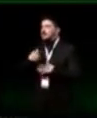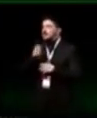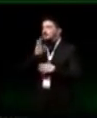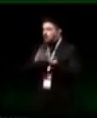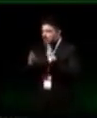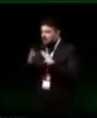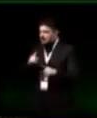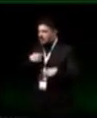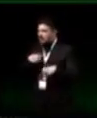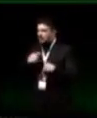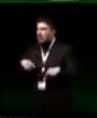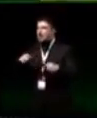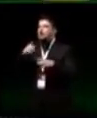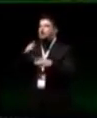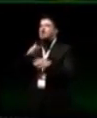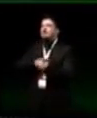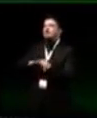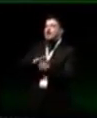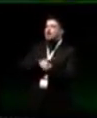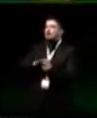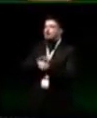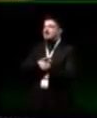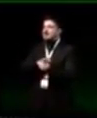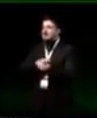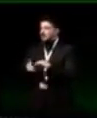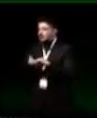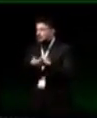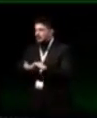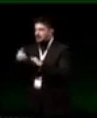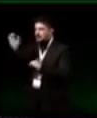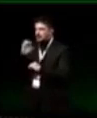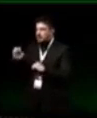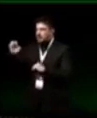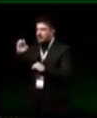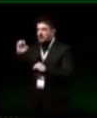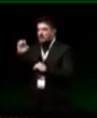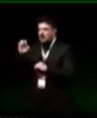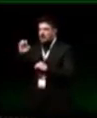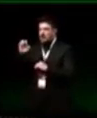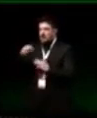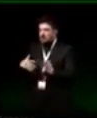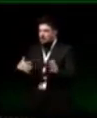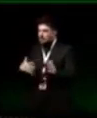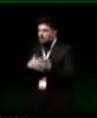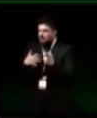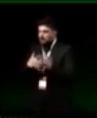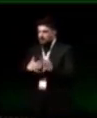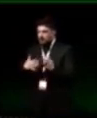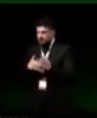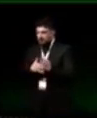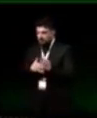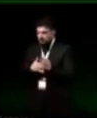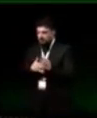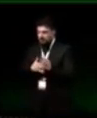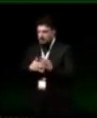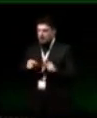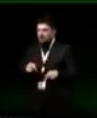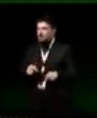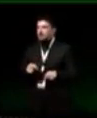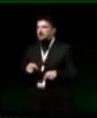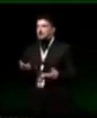la famiglia socialista europea, che pure vive una fase di difficoltà enorme. Ma io credo che questo sia il punto